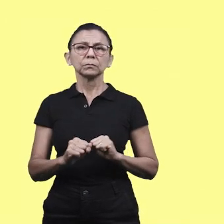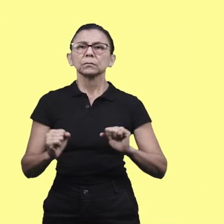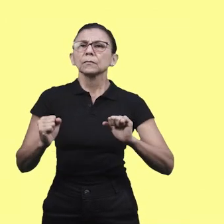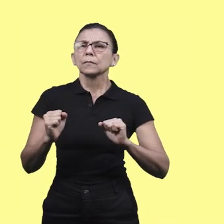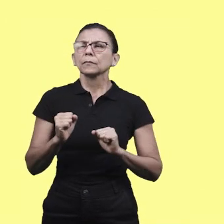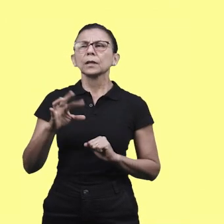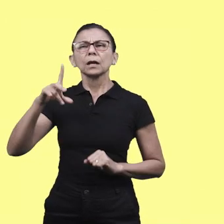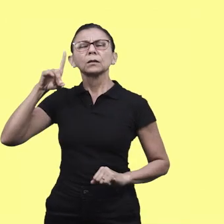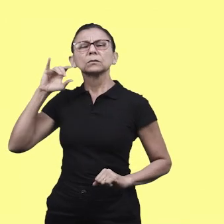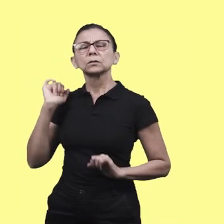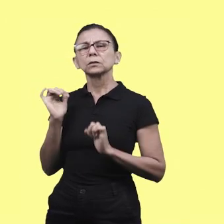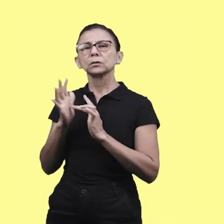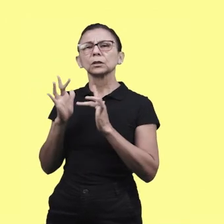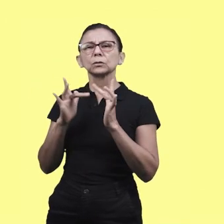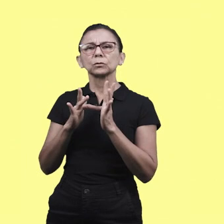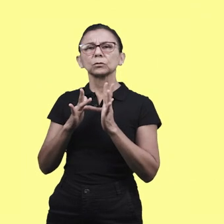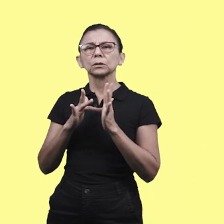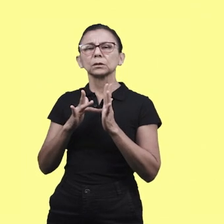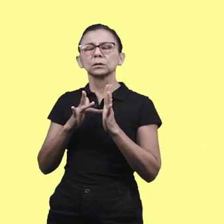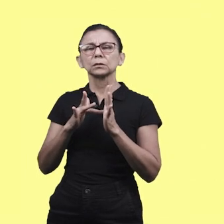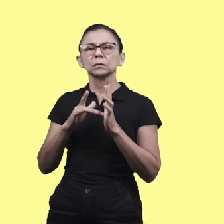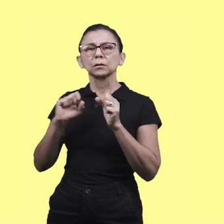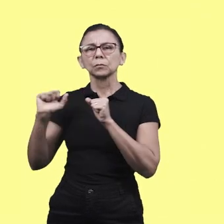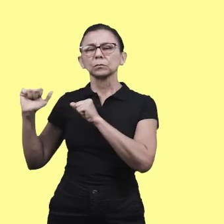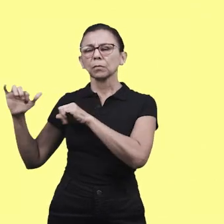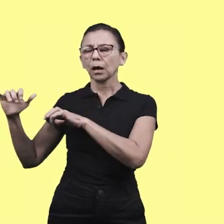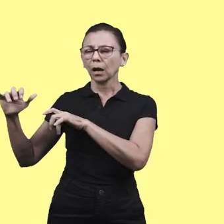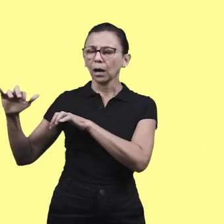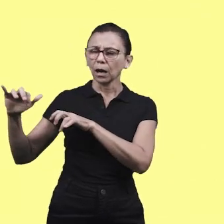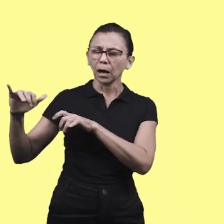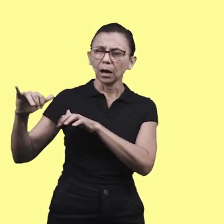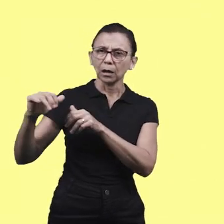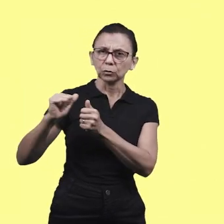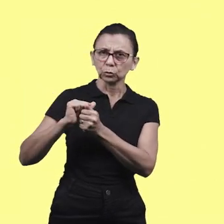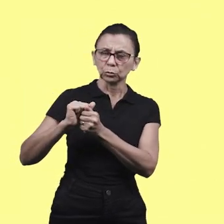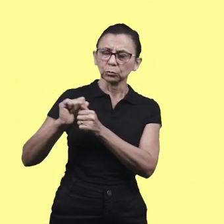foule qui l'accompagnait, des gens sont venus et ont dit, Jésus,